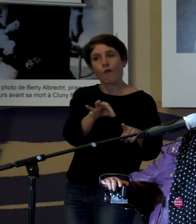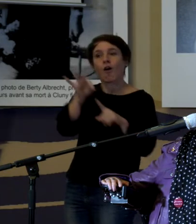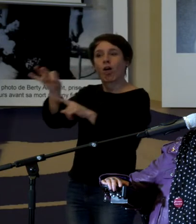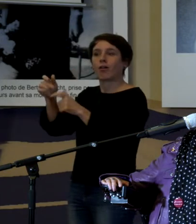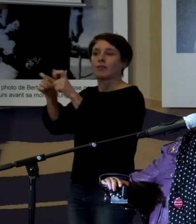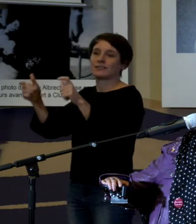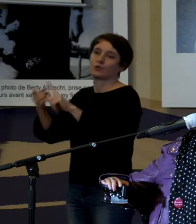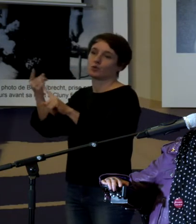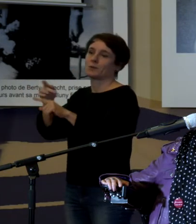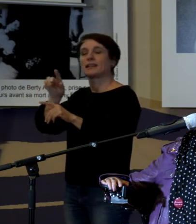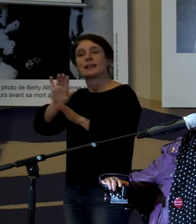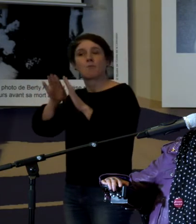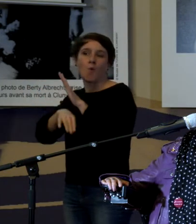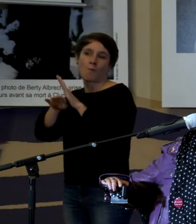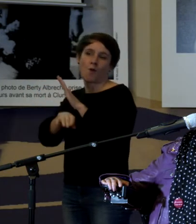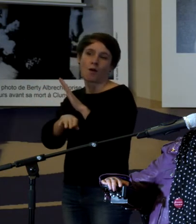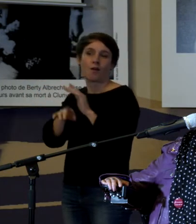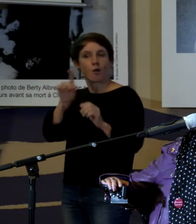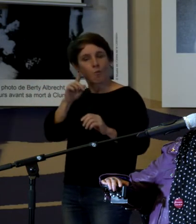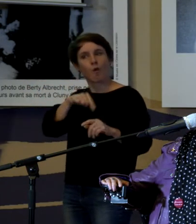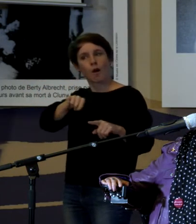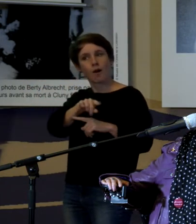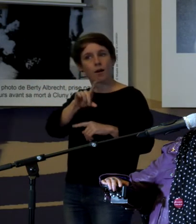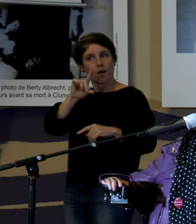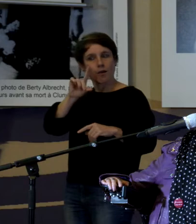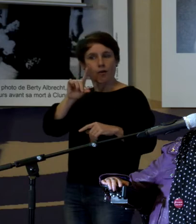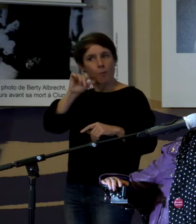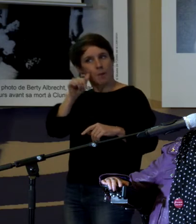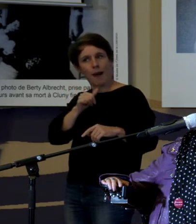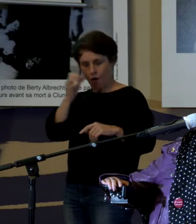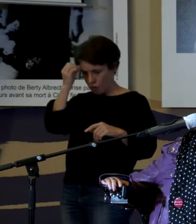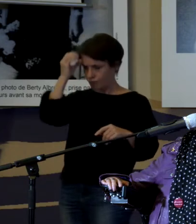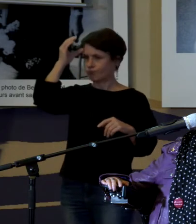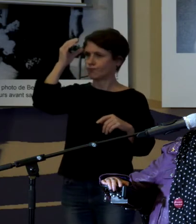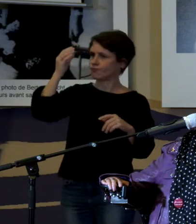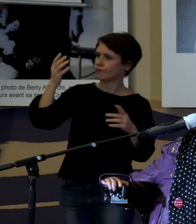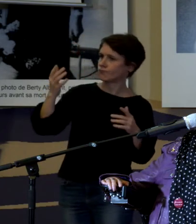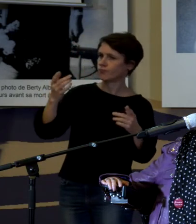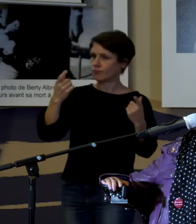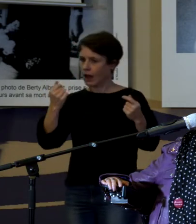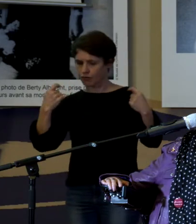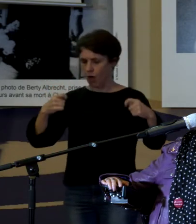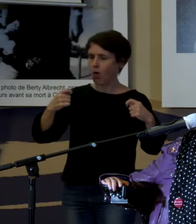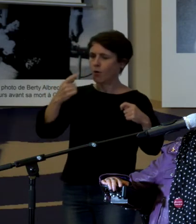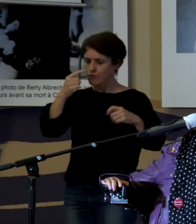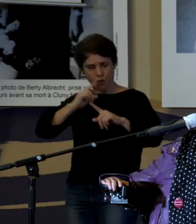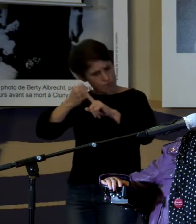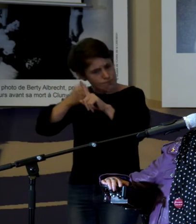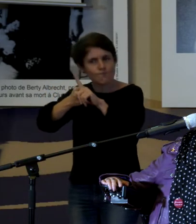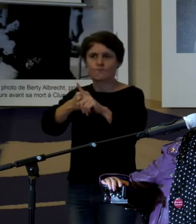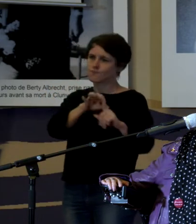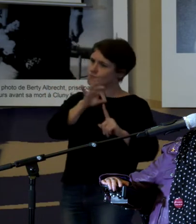institutions, tout simplement parce qu'il faut un certain capital social et culturel pour se débrouiller avec toutes les